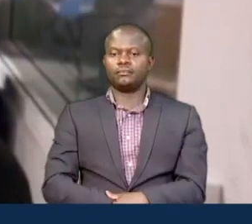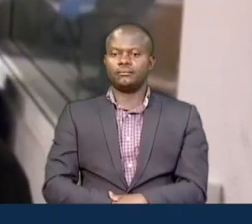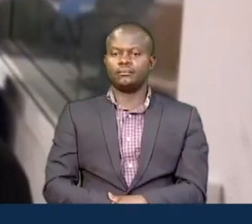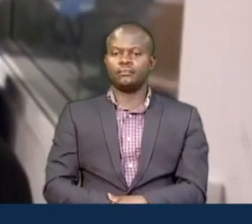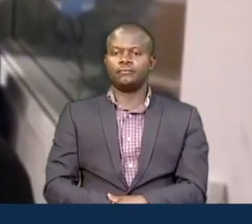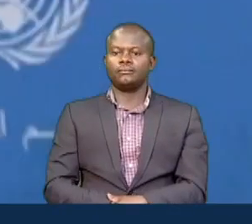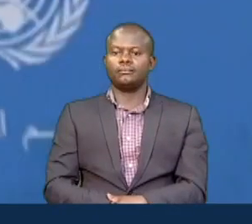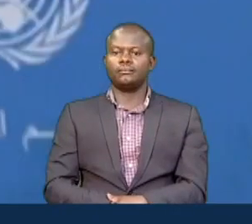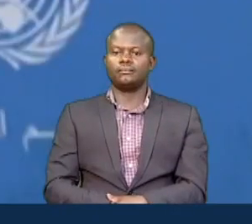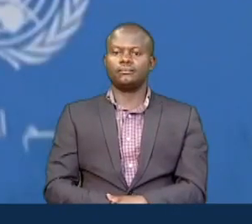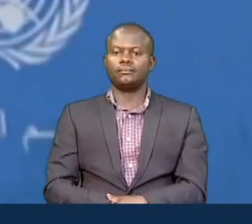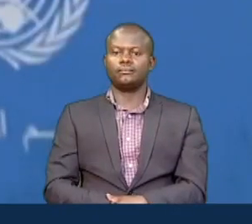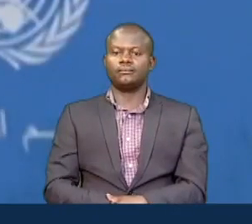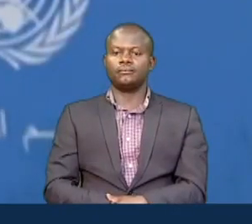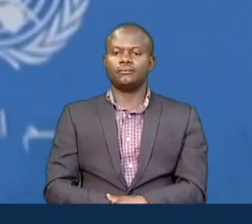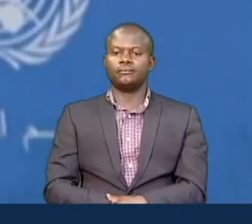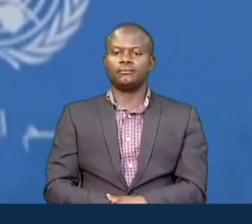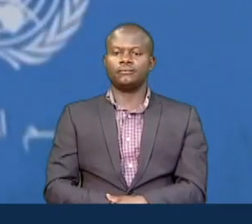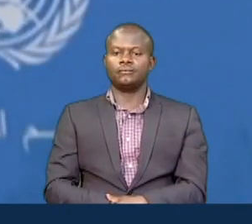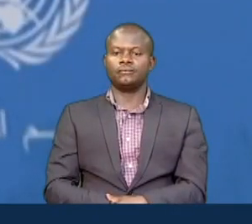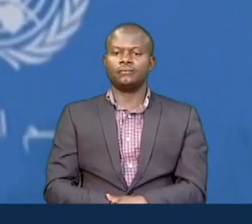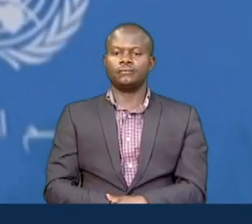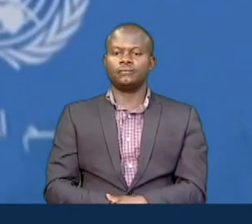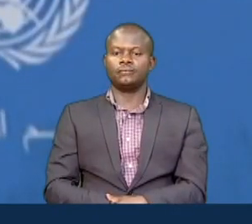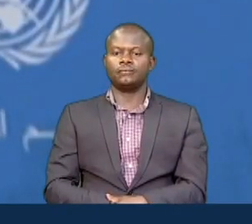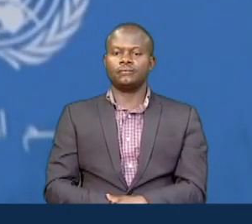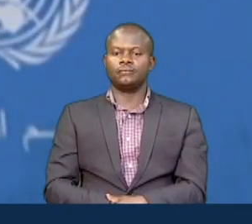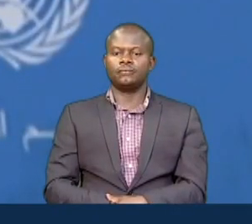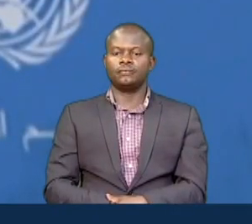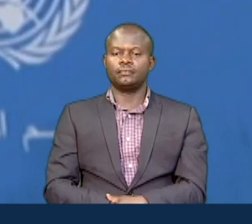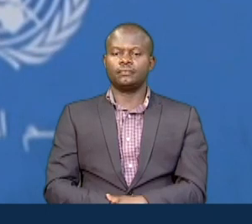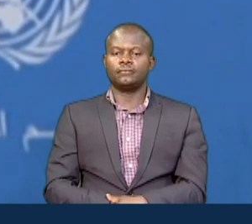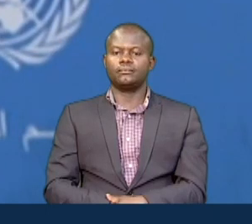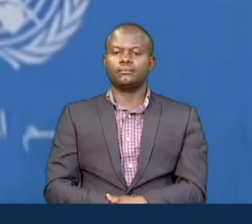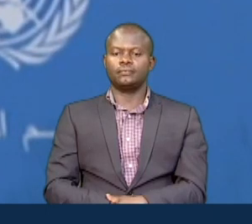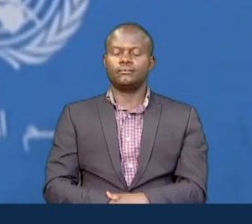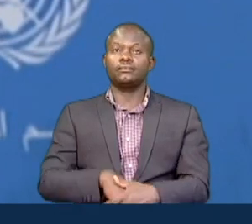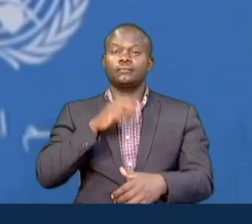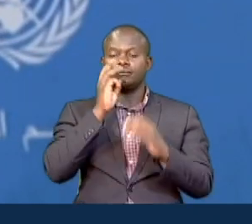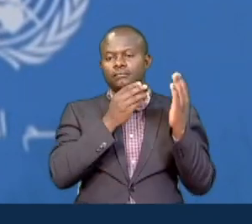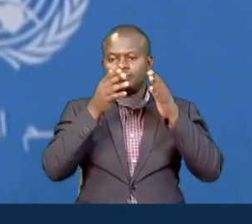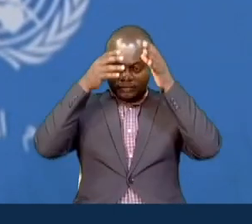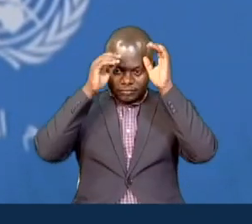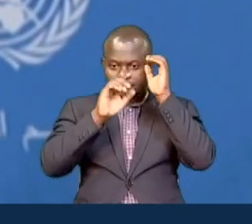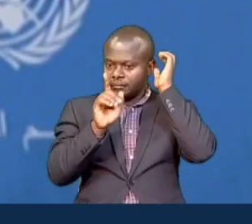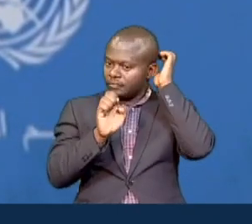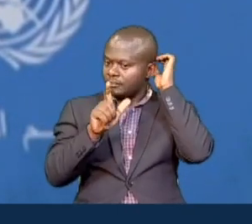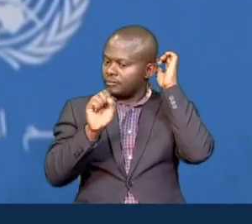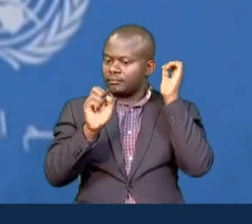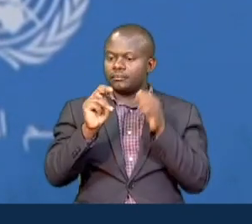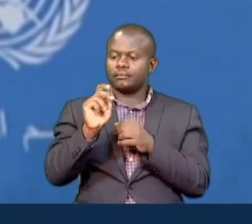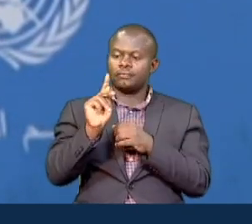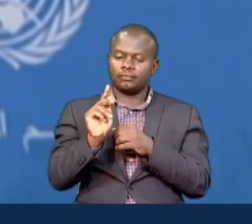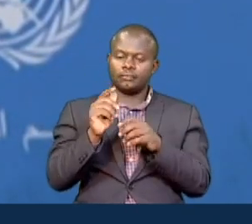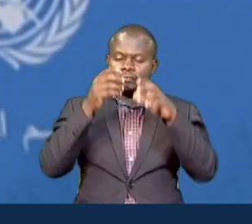be receiving President Zelensky, I will be receiving President Erdogan. Nzakira Perezida Zelensky, nzakira Perezida